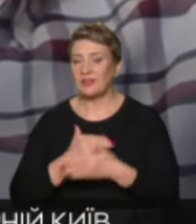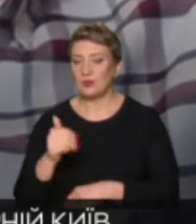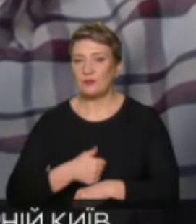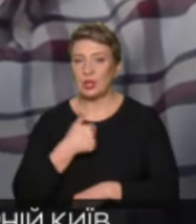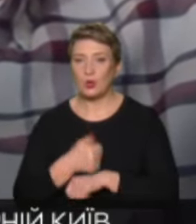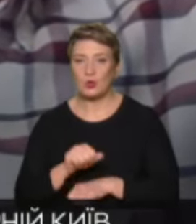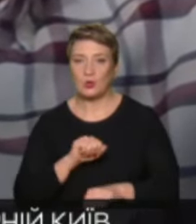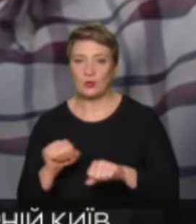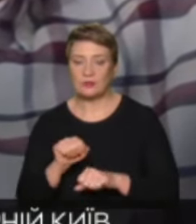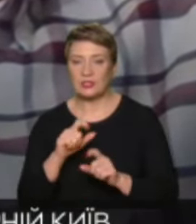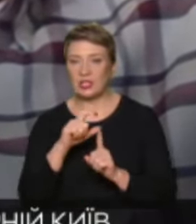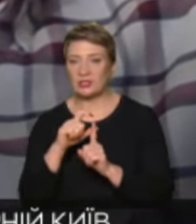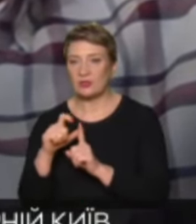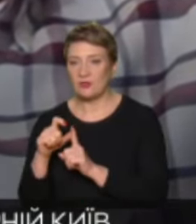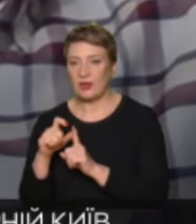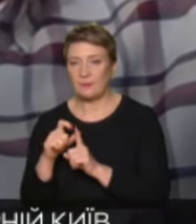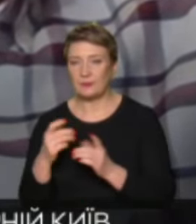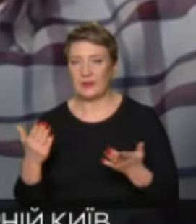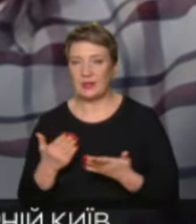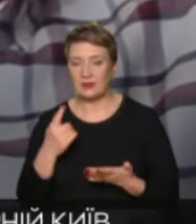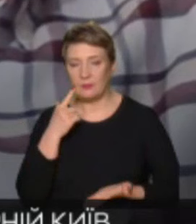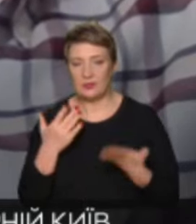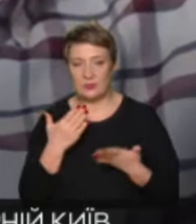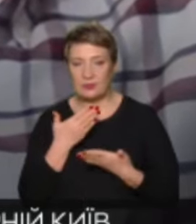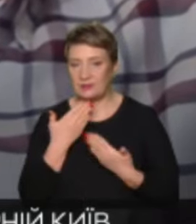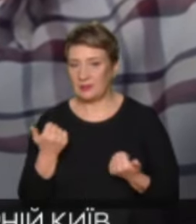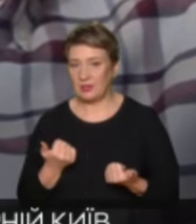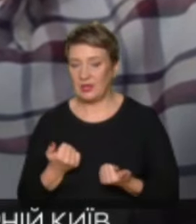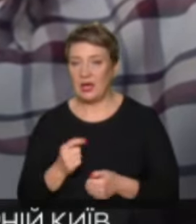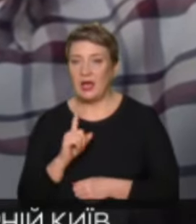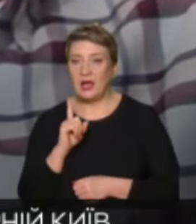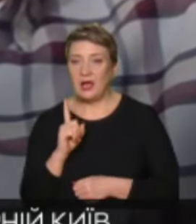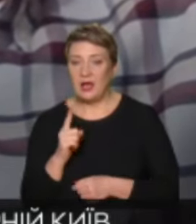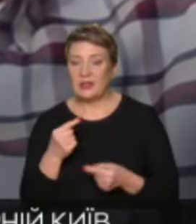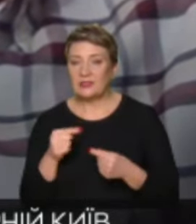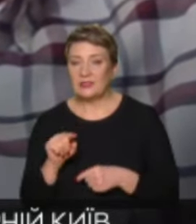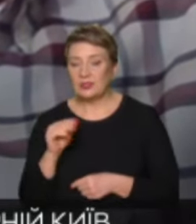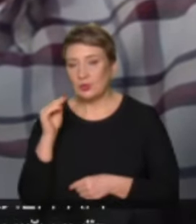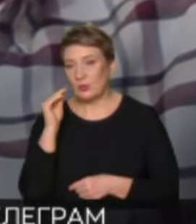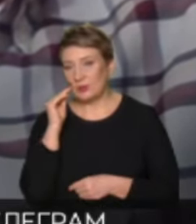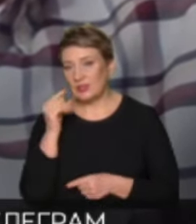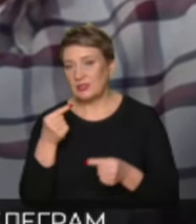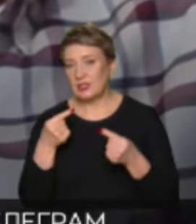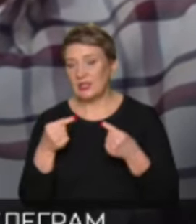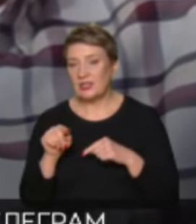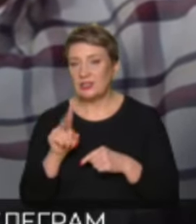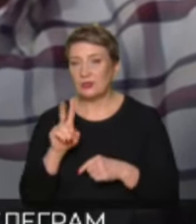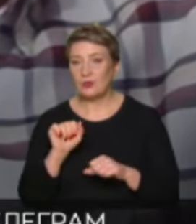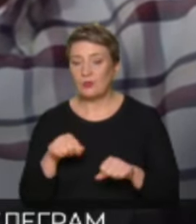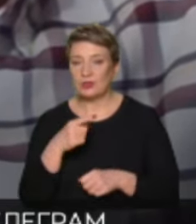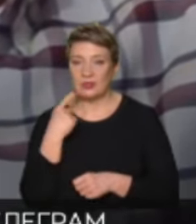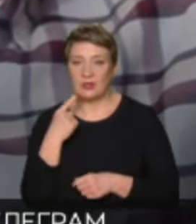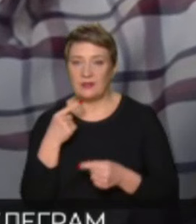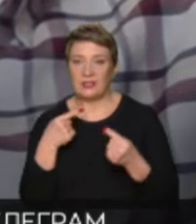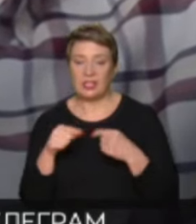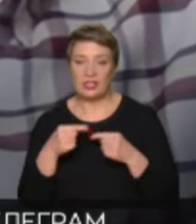слова якого, ну, вони сумніву не піддаються. Але з іншого боку, усі інші, хто може говорити інші